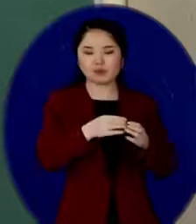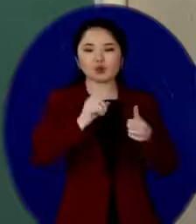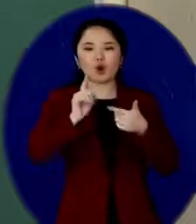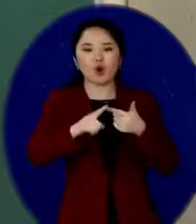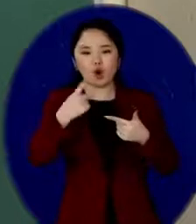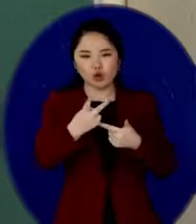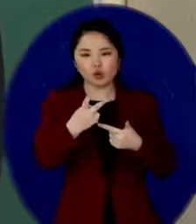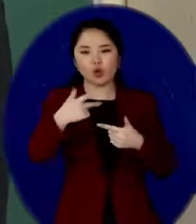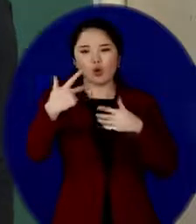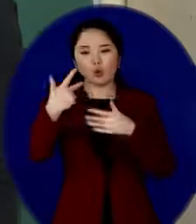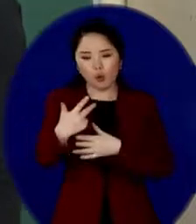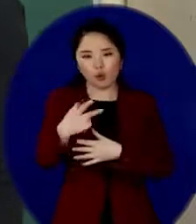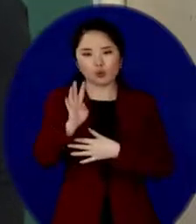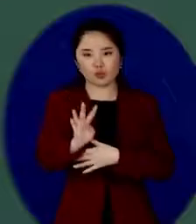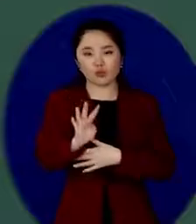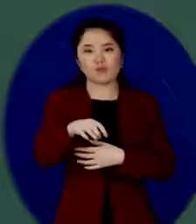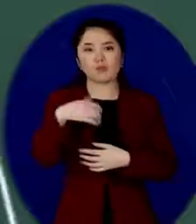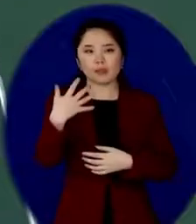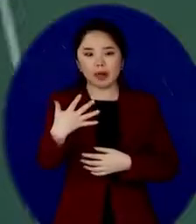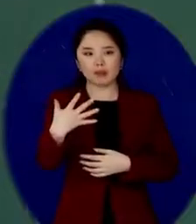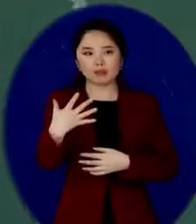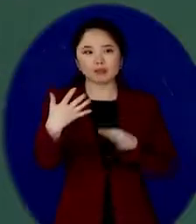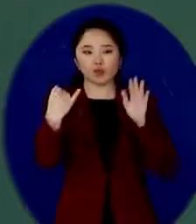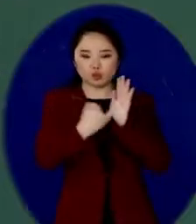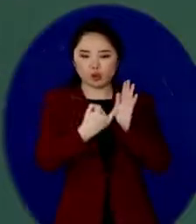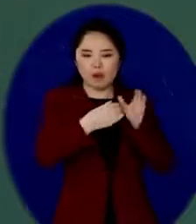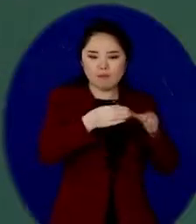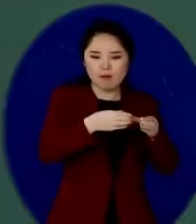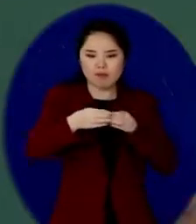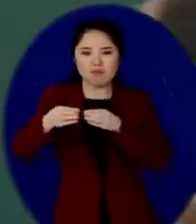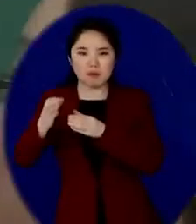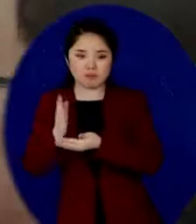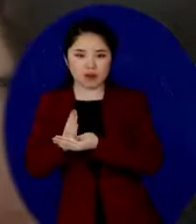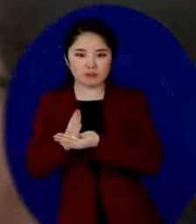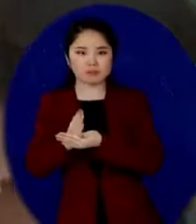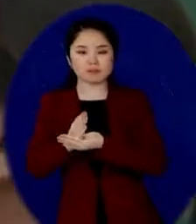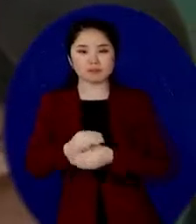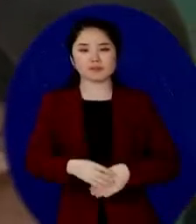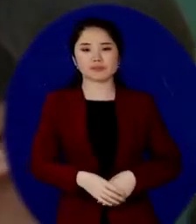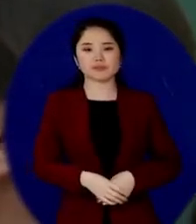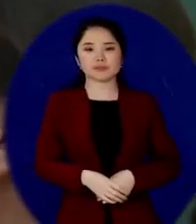2 3 4 5 6 багц үүссэн байна.